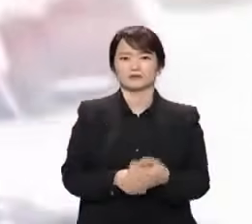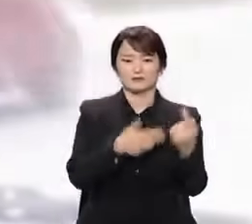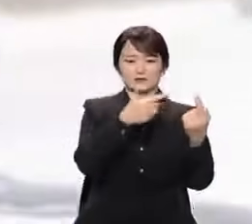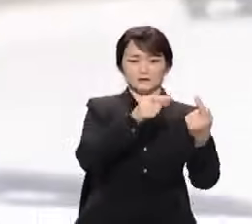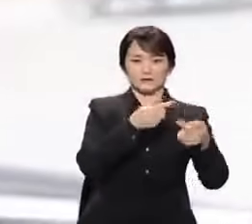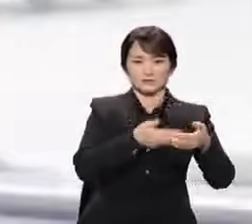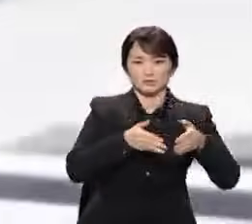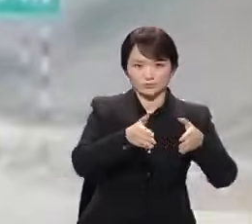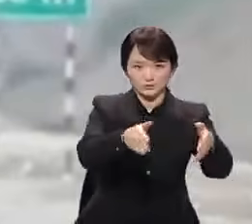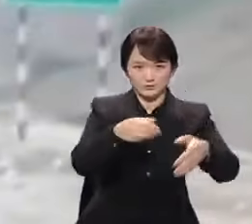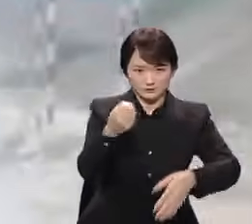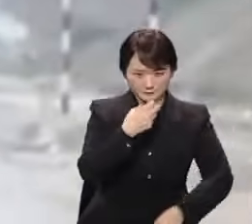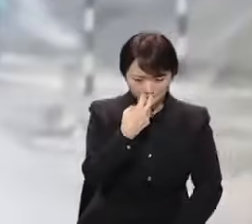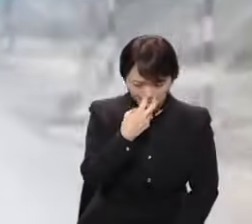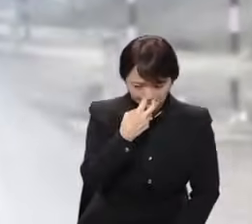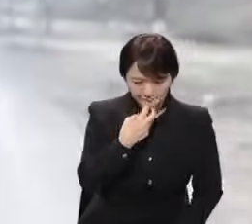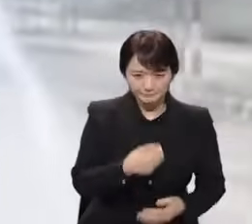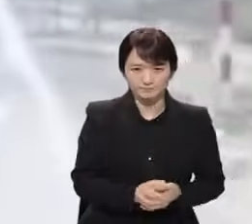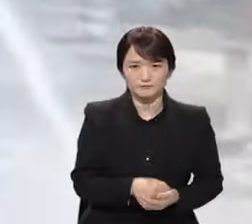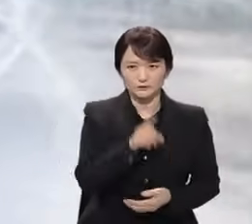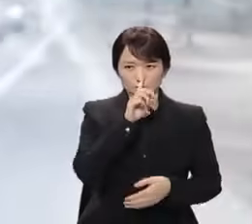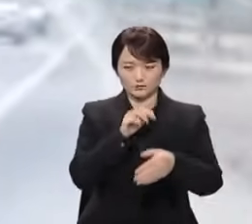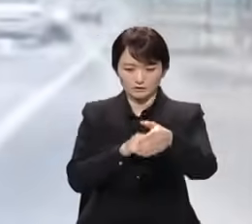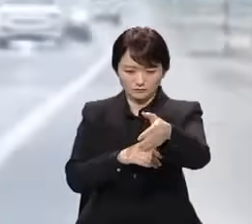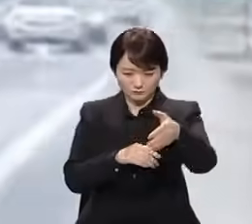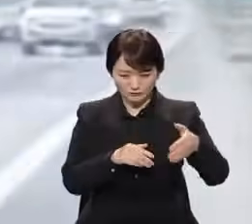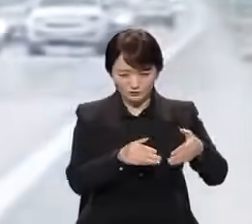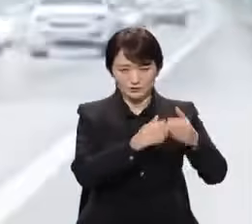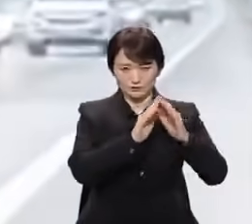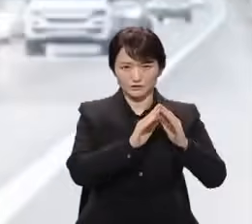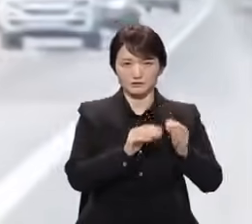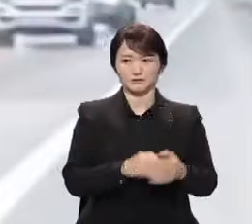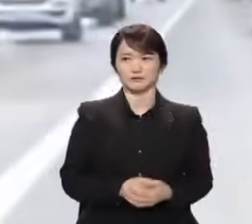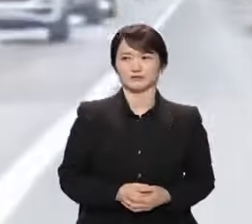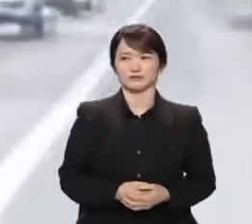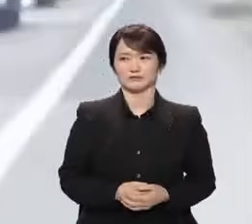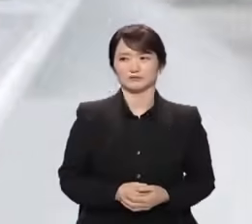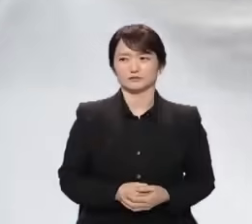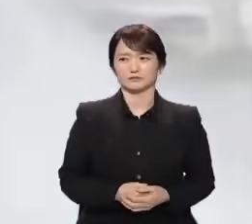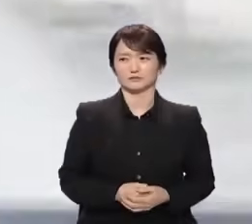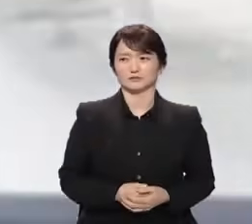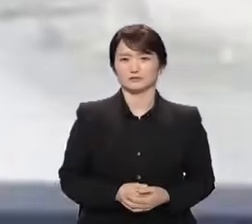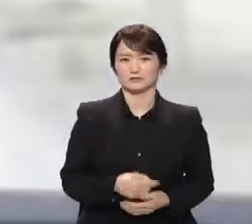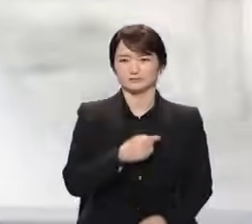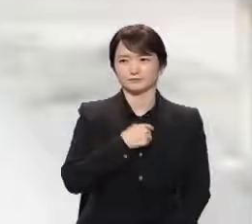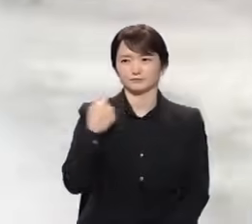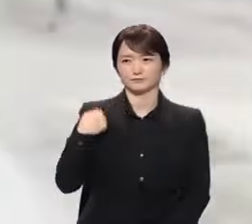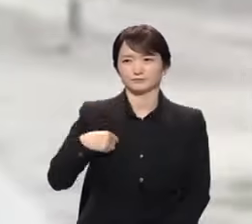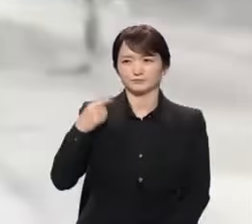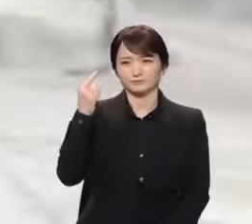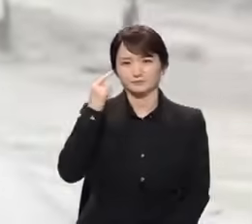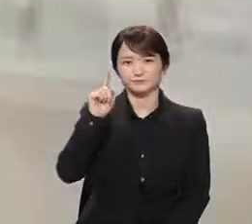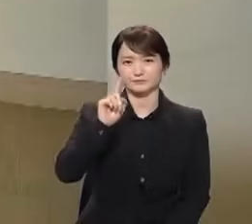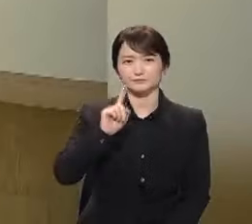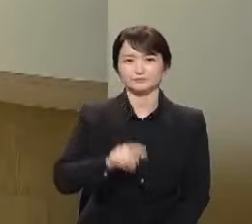고속도로를 재점검하고 중앙분리대 설치하겠다 이렇게 지시했습니다. 아, 진짜 엉망진창이네요. 중국으로 가보시죠.